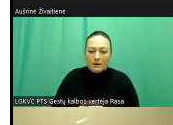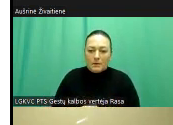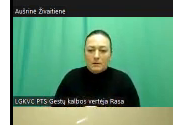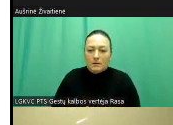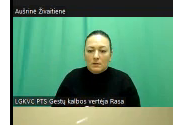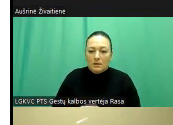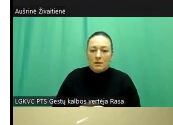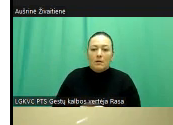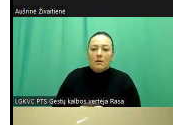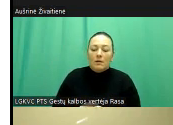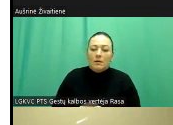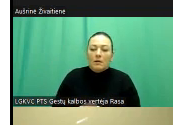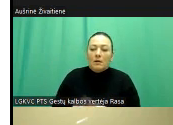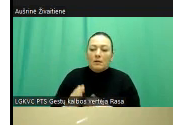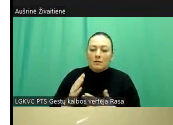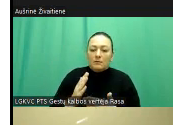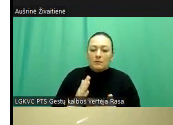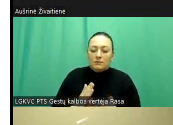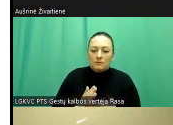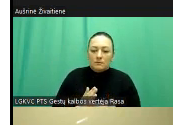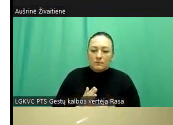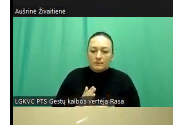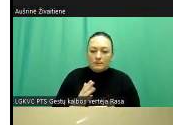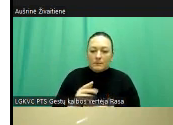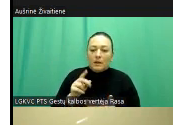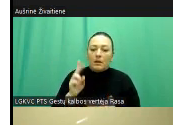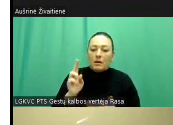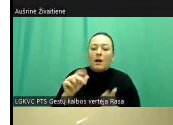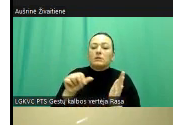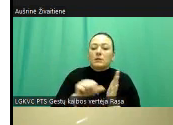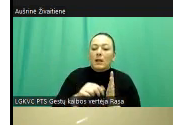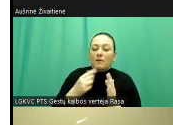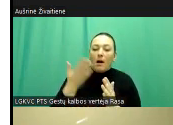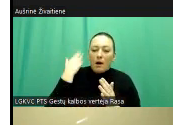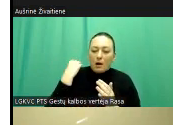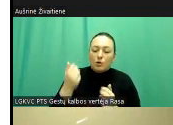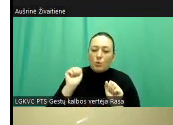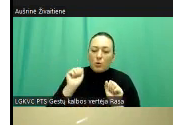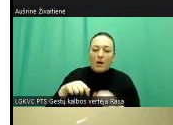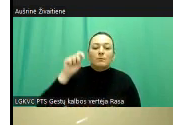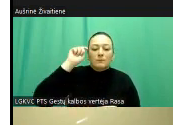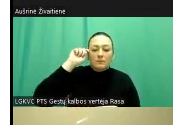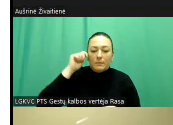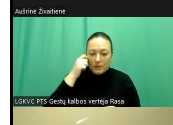internetinėse seminaruose. Ir tie, kurie dalyvavo, turbūt galėtų prisiminti